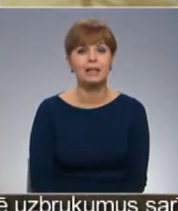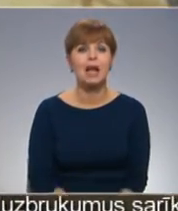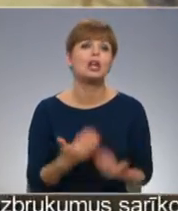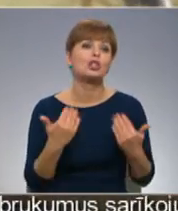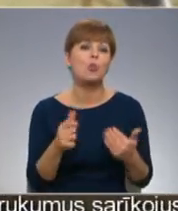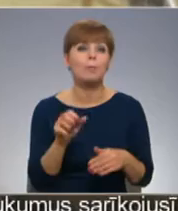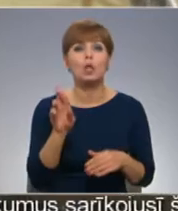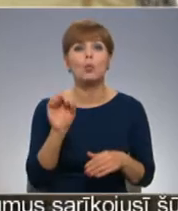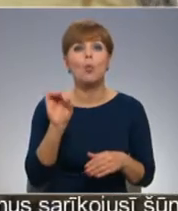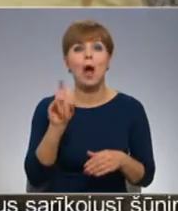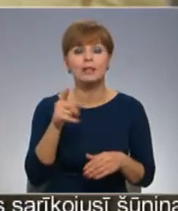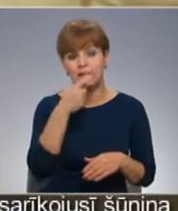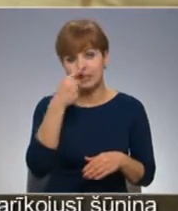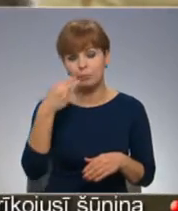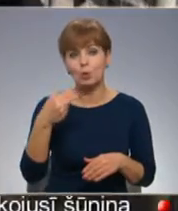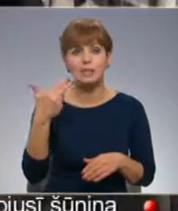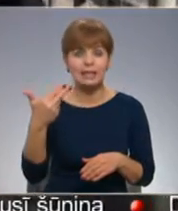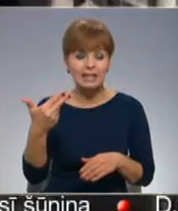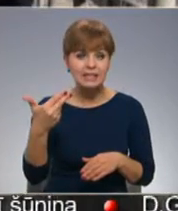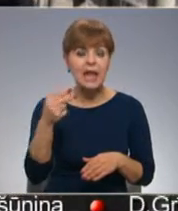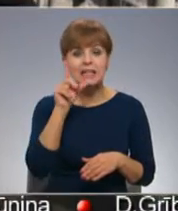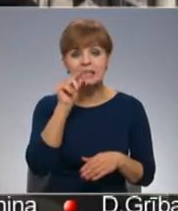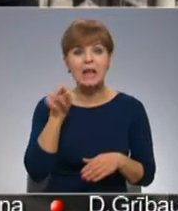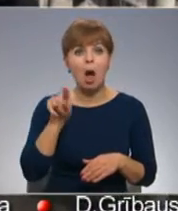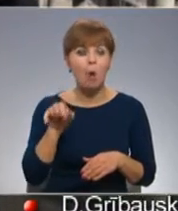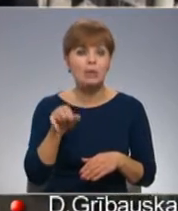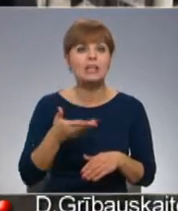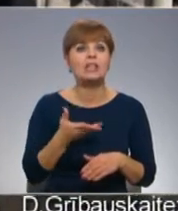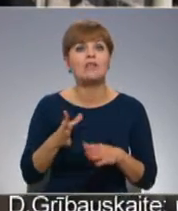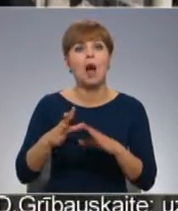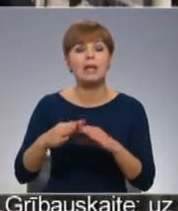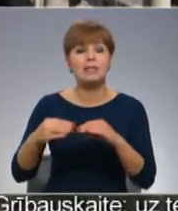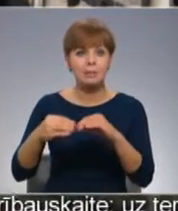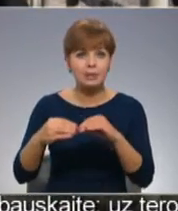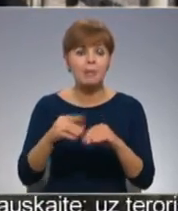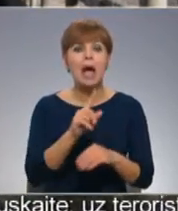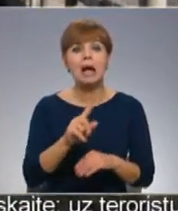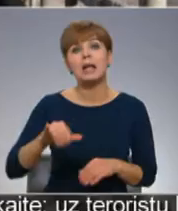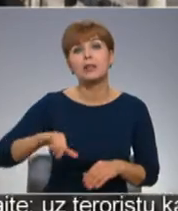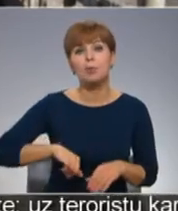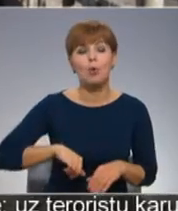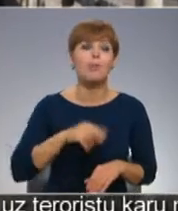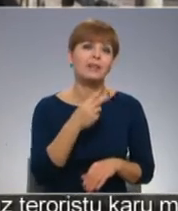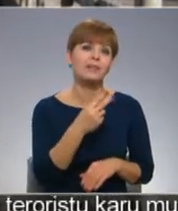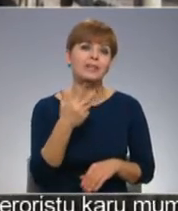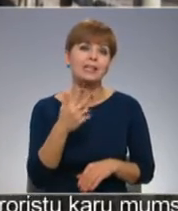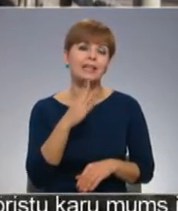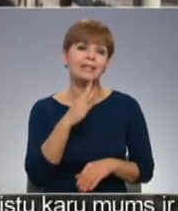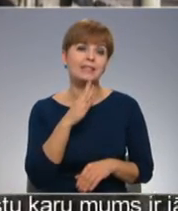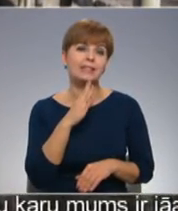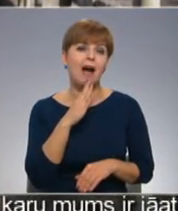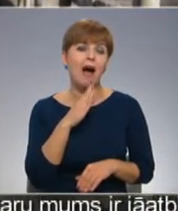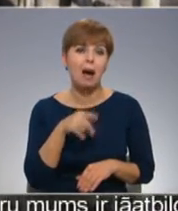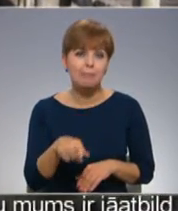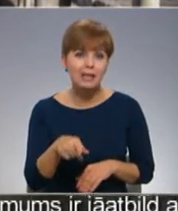Šobrīd Nūrniekos ir 123 strausi. Tie dzīvo ģimenēs, kurā katram strausu kungam ir 2 vai 3 dāmas. Saimnieks atzīst,